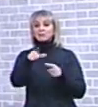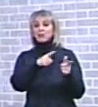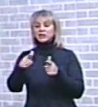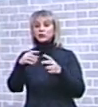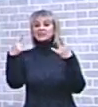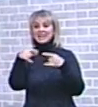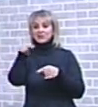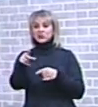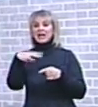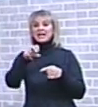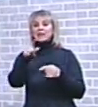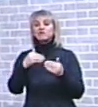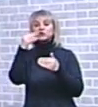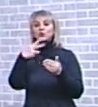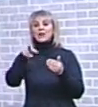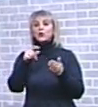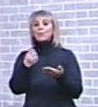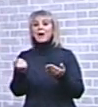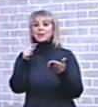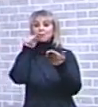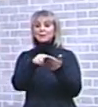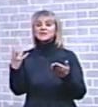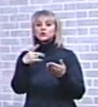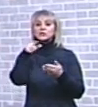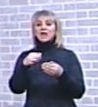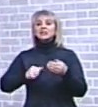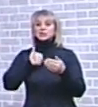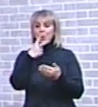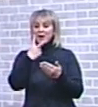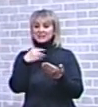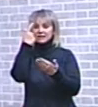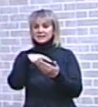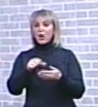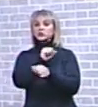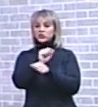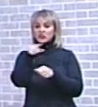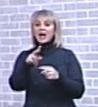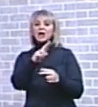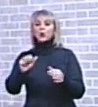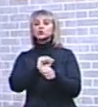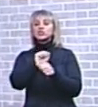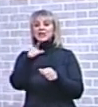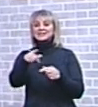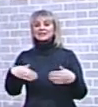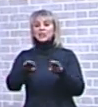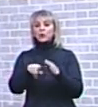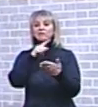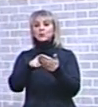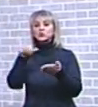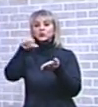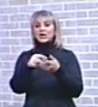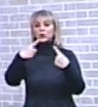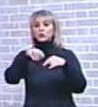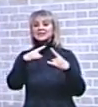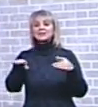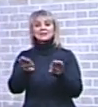к телевизионным лигам. Ведь в высшую лигу мало попасть. Надо еще и достойно показать себя и удержаться. А как удержаться? На такой вопрос участники круглого